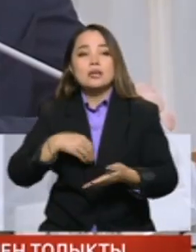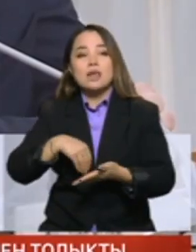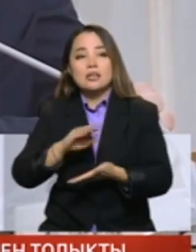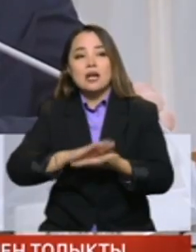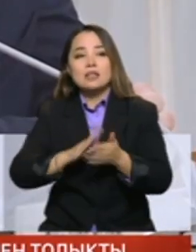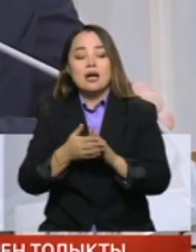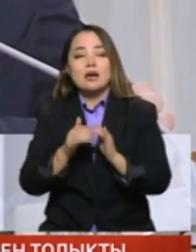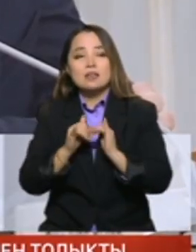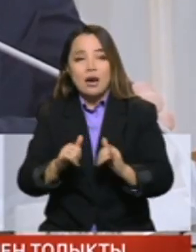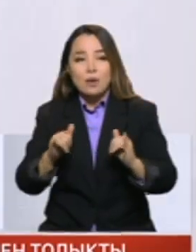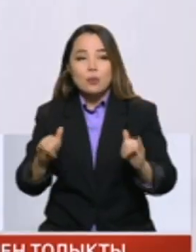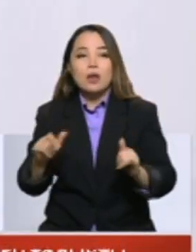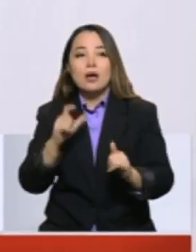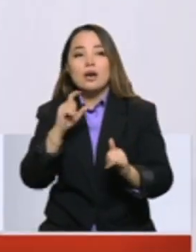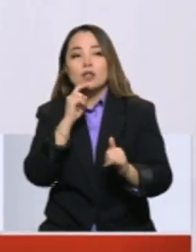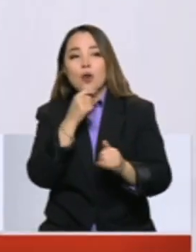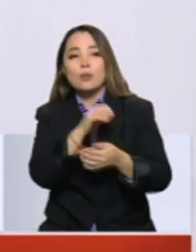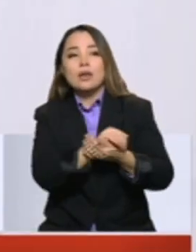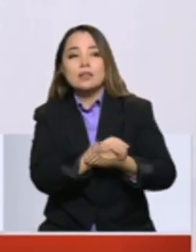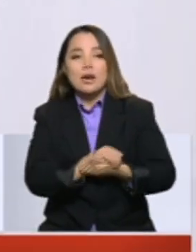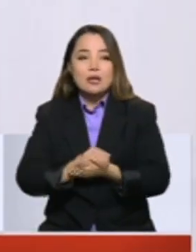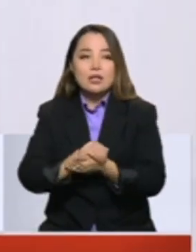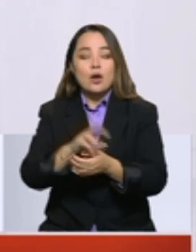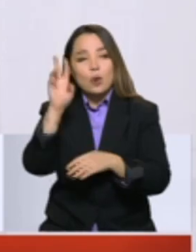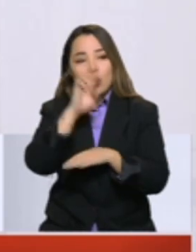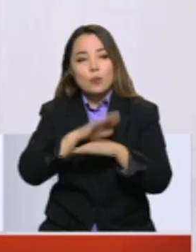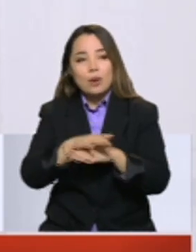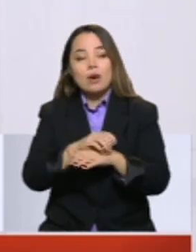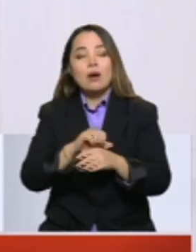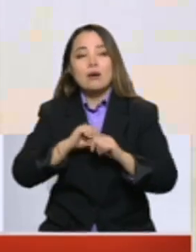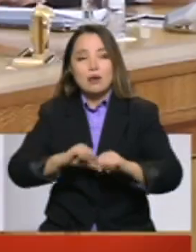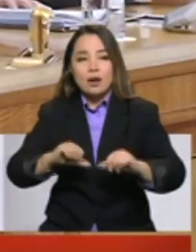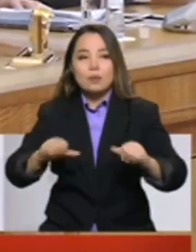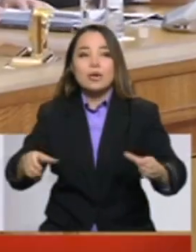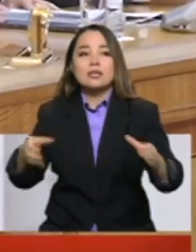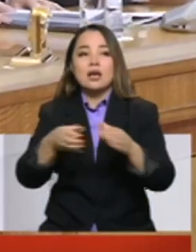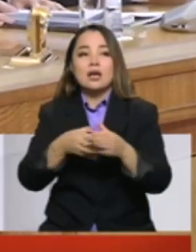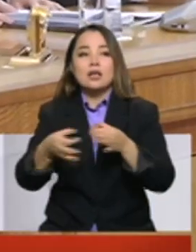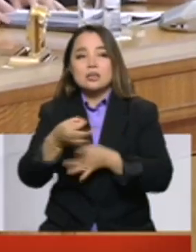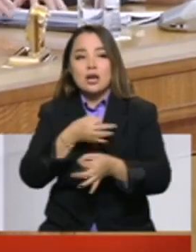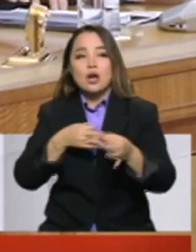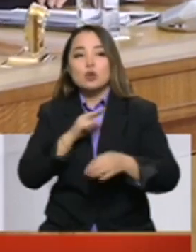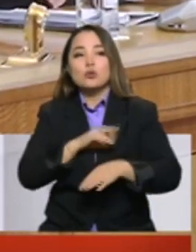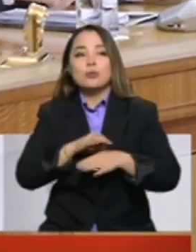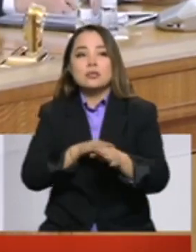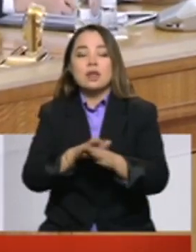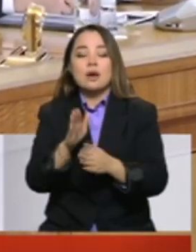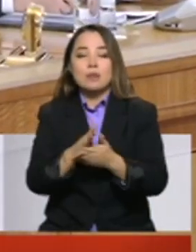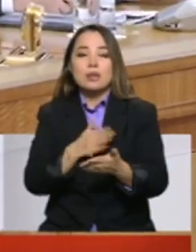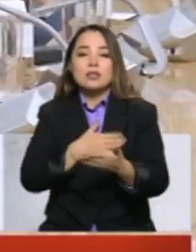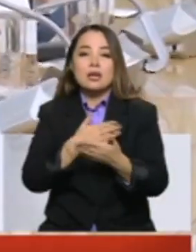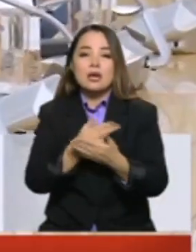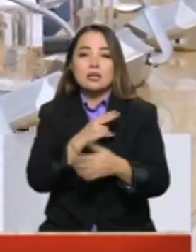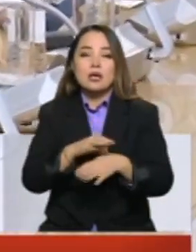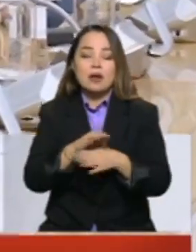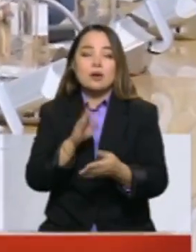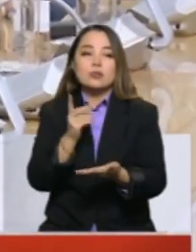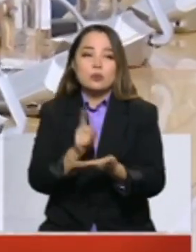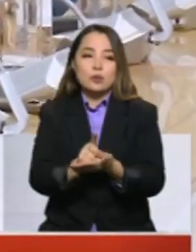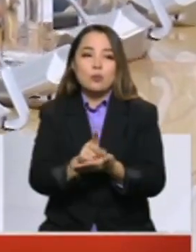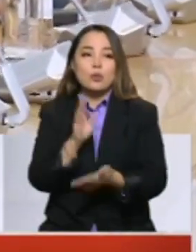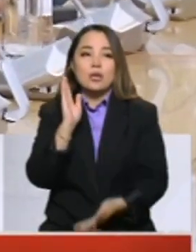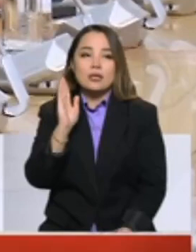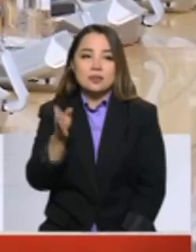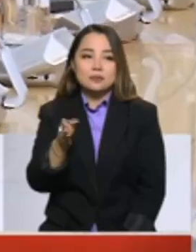әуелден экономикалық ынтымақтастық жөніндегі үкіметаралық комиссия мен іскерлік кеңес жұмыс істейді. Енді соның ықпалын арттыру міндеті тұр. Қазір сауда